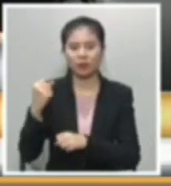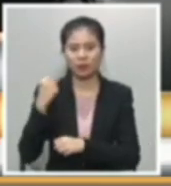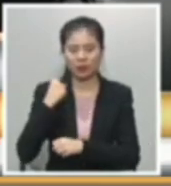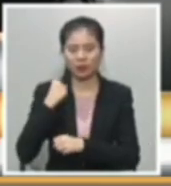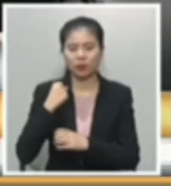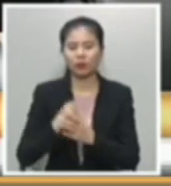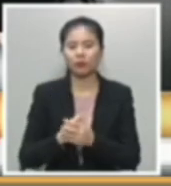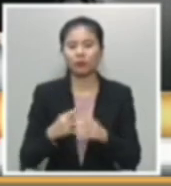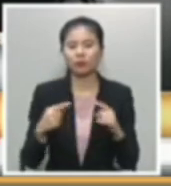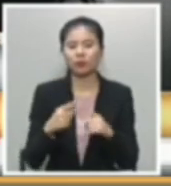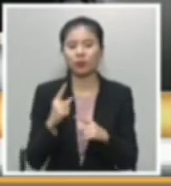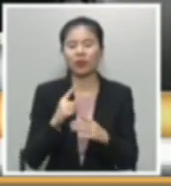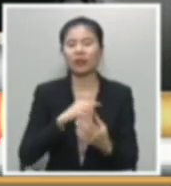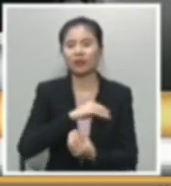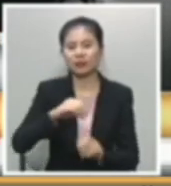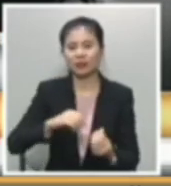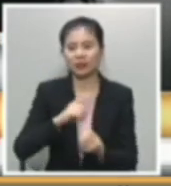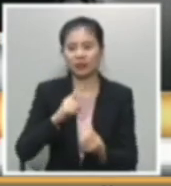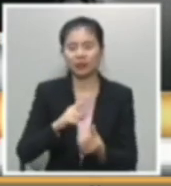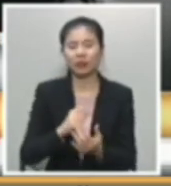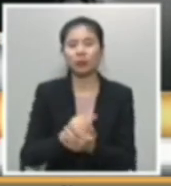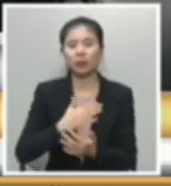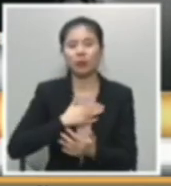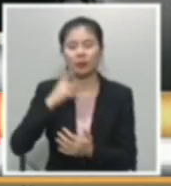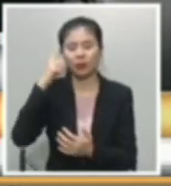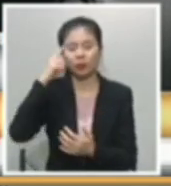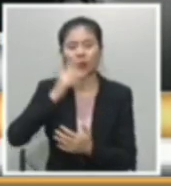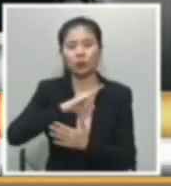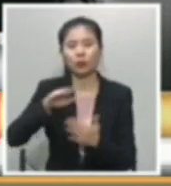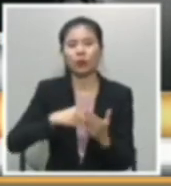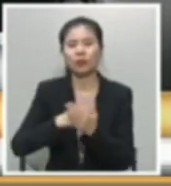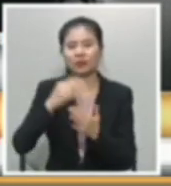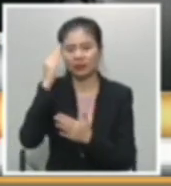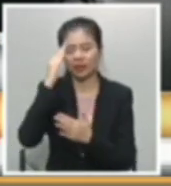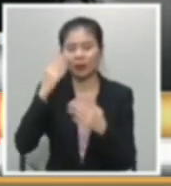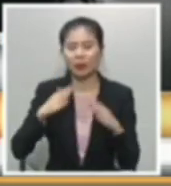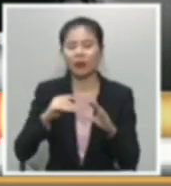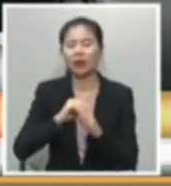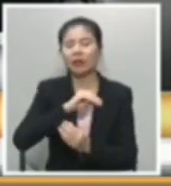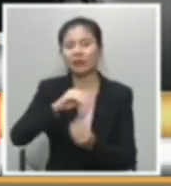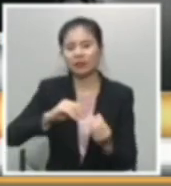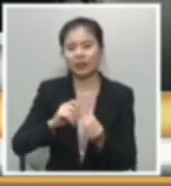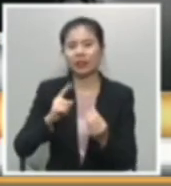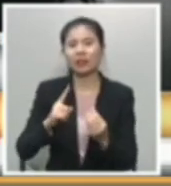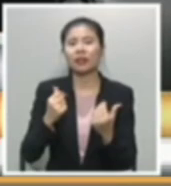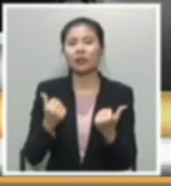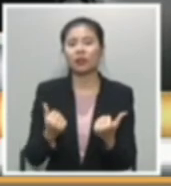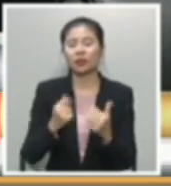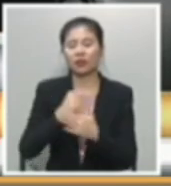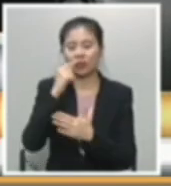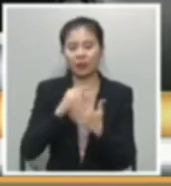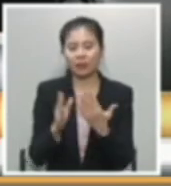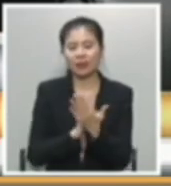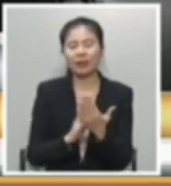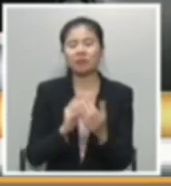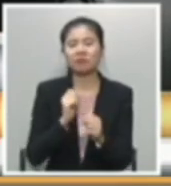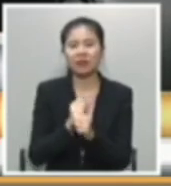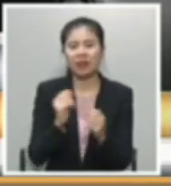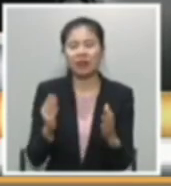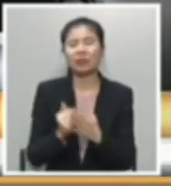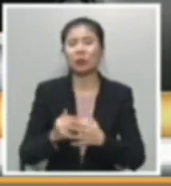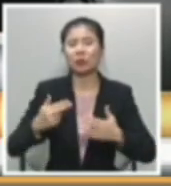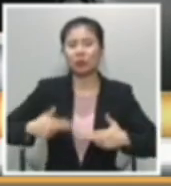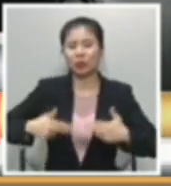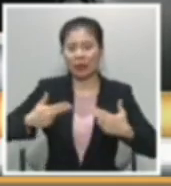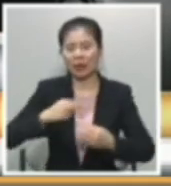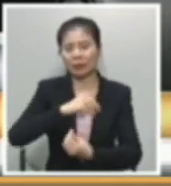รือว่าจะเอาเศรษฐกิจผมเชื่อว่าทุกท่านทราบอยู่แล้วว่าตอนนี้เศรษฐกิจของประเทศเราเป็นยังไงเรากำลังอยู่ในสงครามเศรษฐกิจ